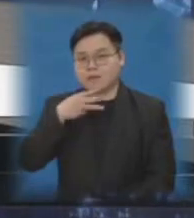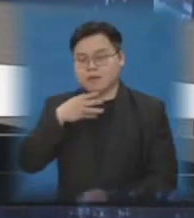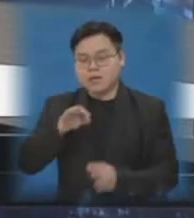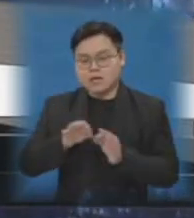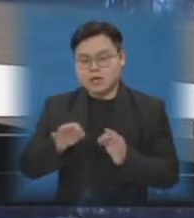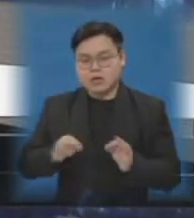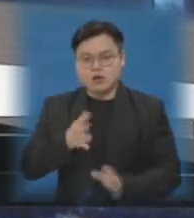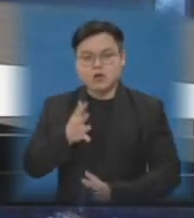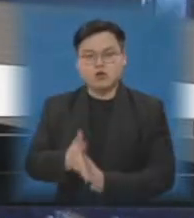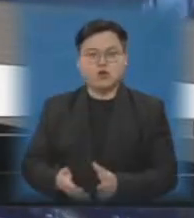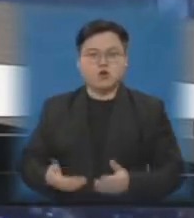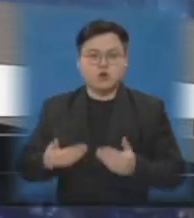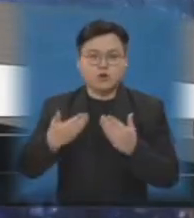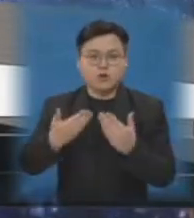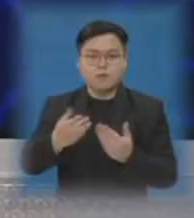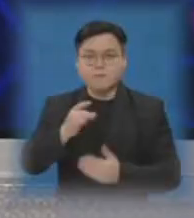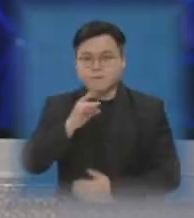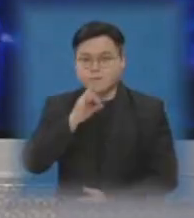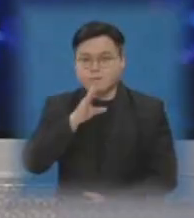Мэдээллийн дэлгэрэнгүйг одоо хүргэе.